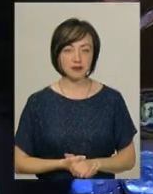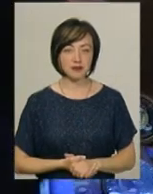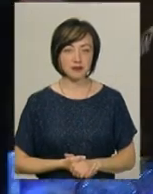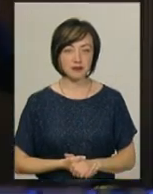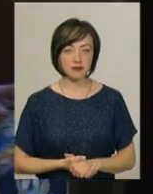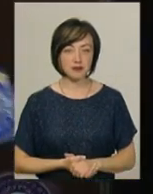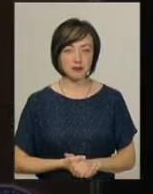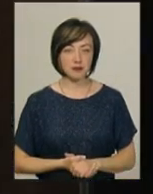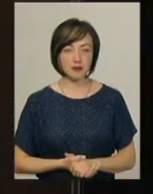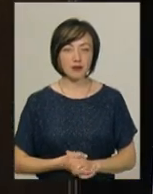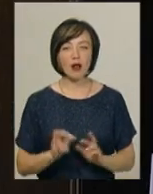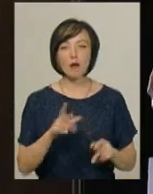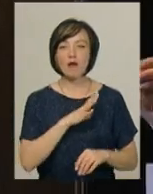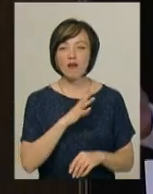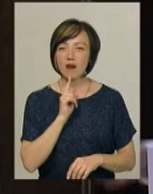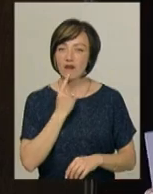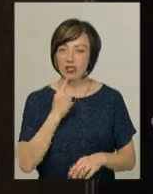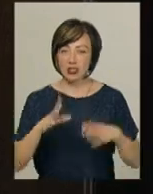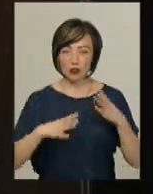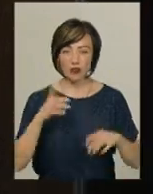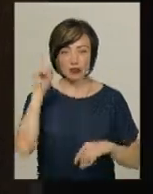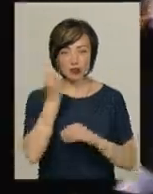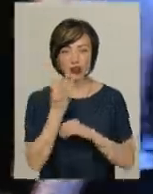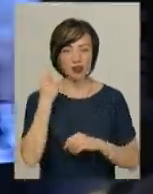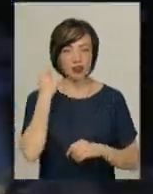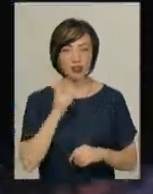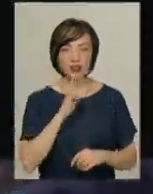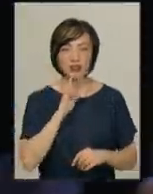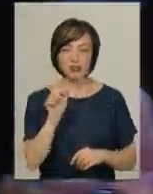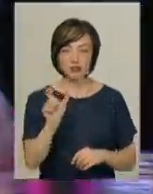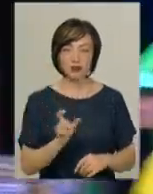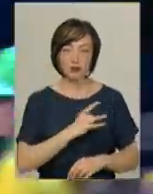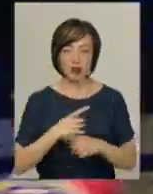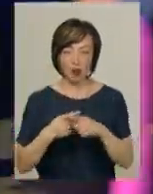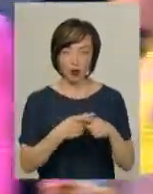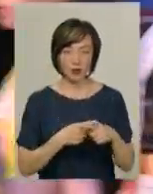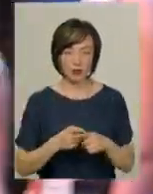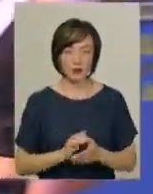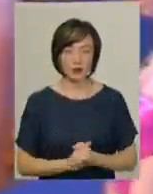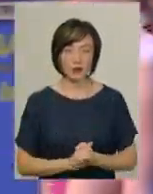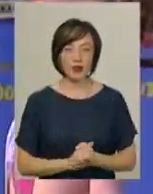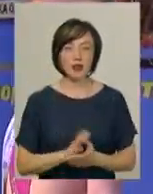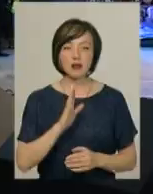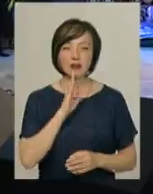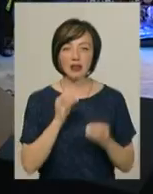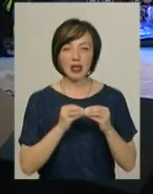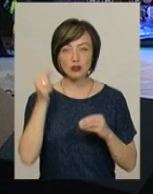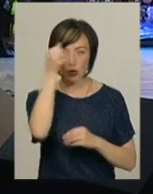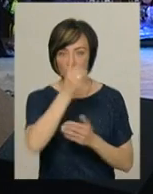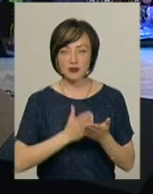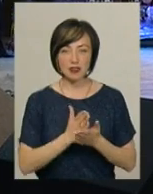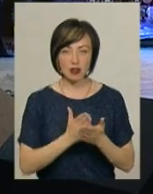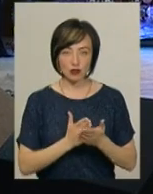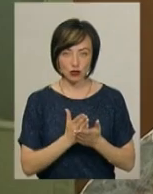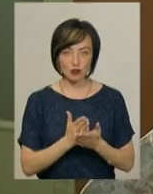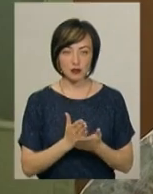якесь. Про те, як буває нелегко на тренуваннях, знає і 14-річна землячка Єви Валерія Олесеюк. У дівчинки 10 років стажу у